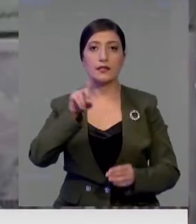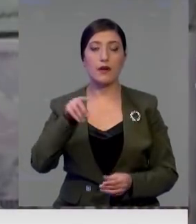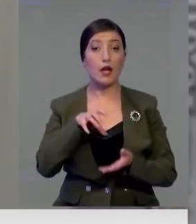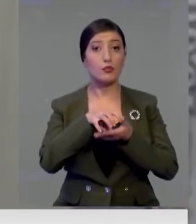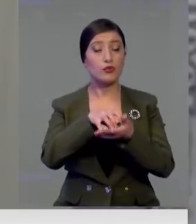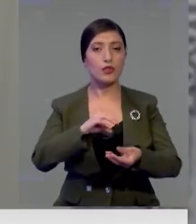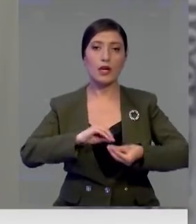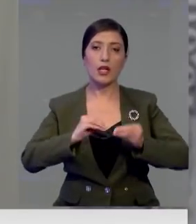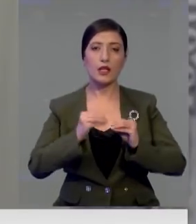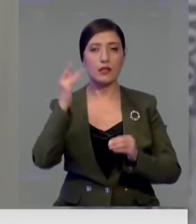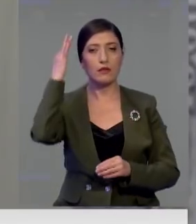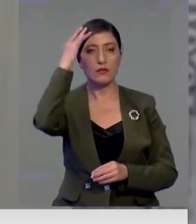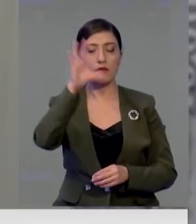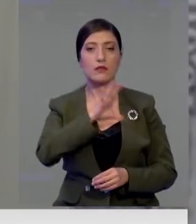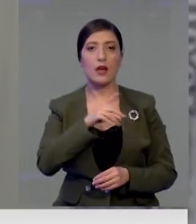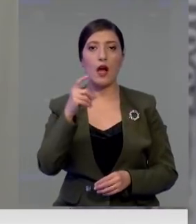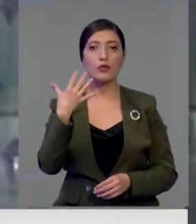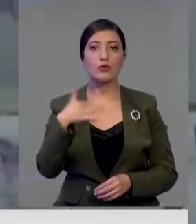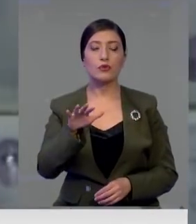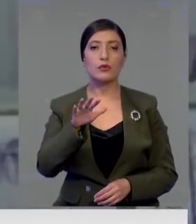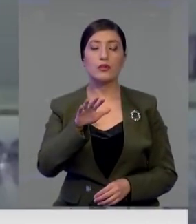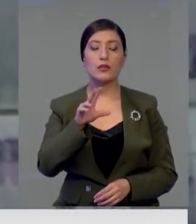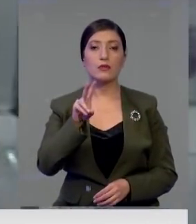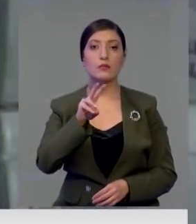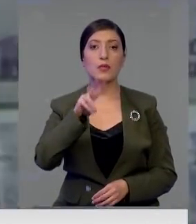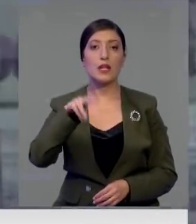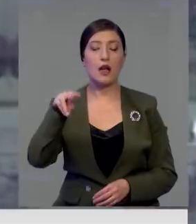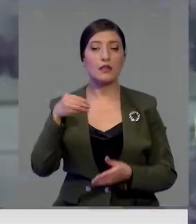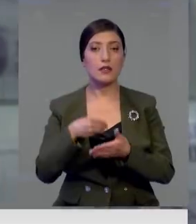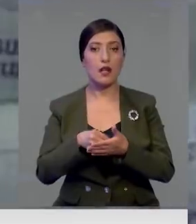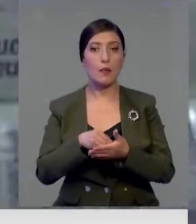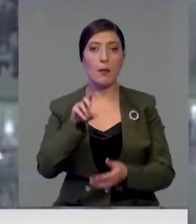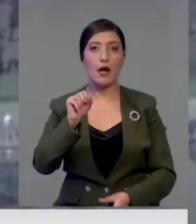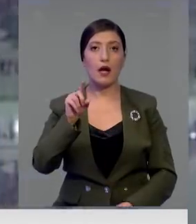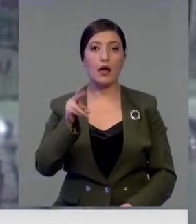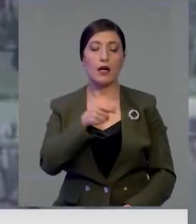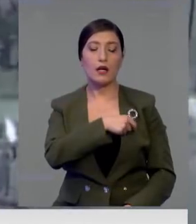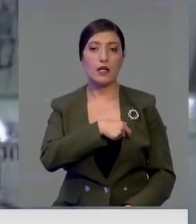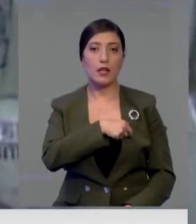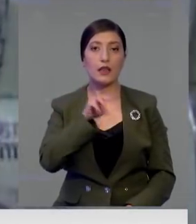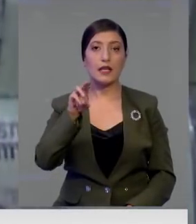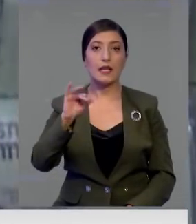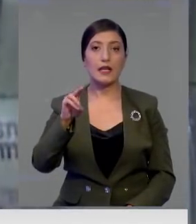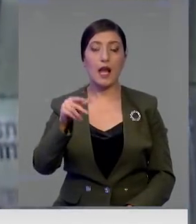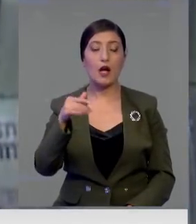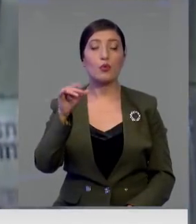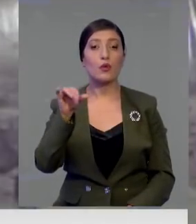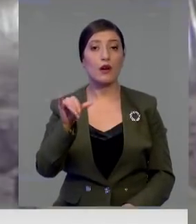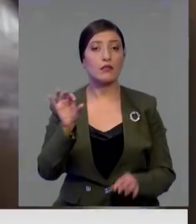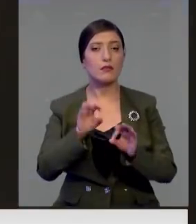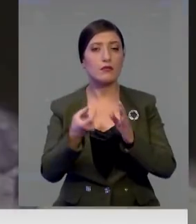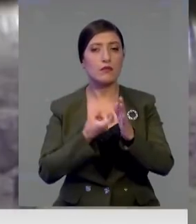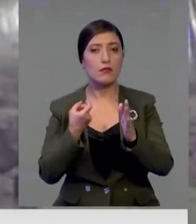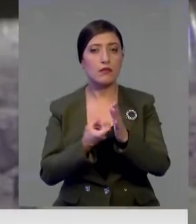դիֆիցիտը կանխատեսվել է 180 միլիարդ դրամ։ ԲՀԿ-ական Տիգրան Ուրիխանյանը փոխնախարարից հետաքրքրվեց, նշանակում է, որ եթե այս